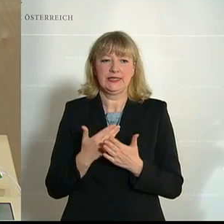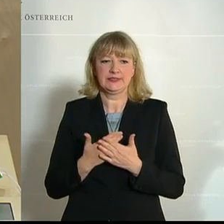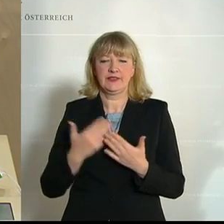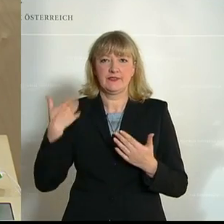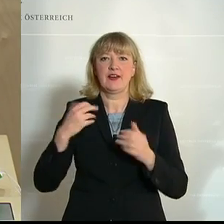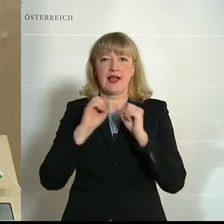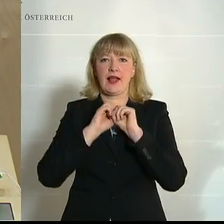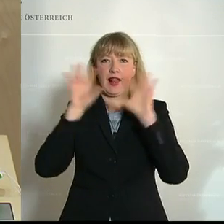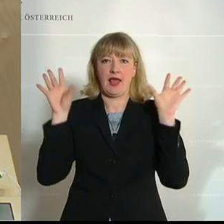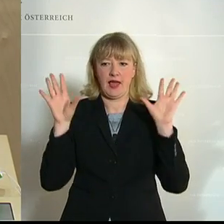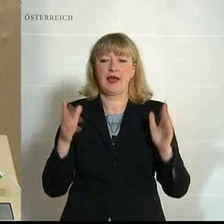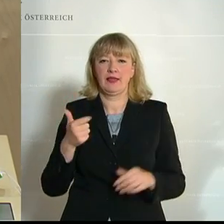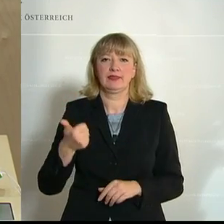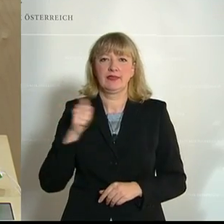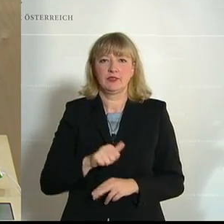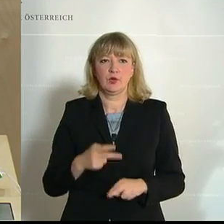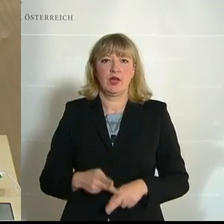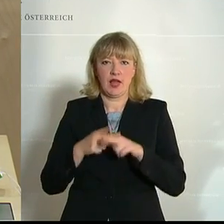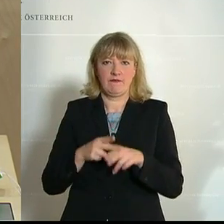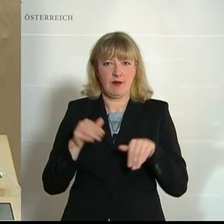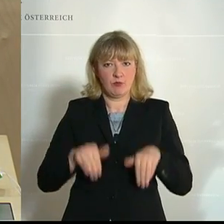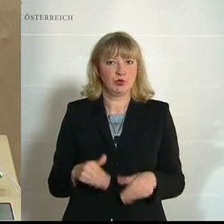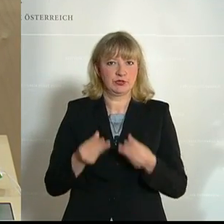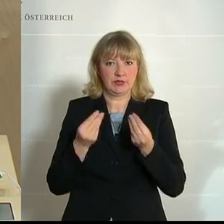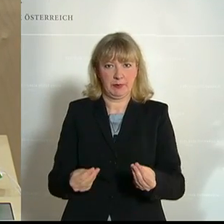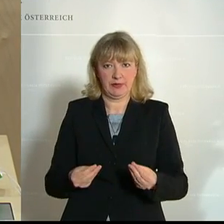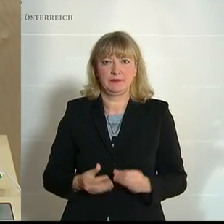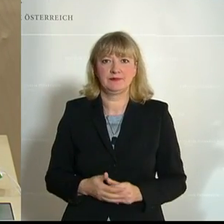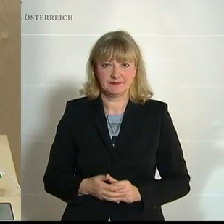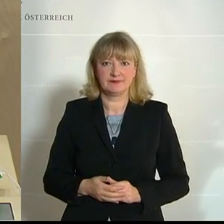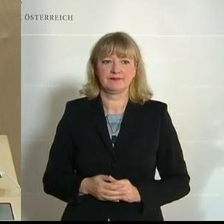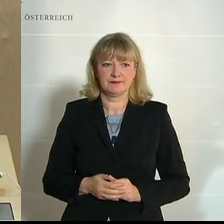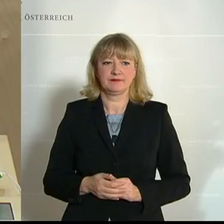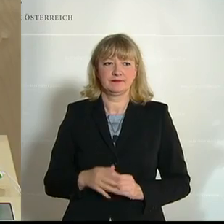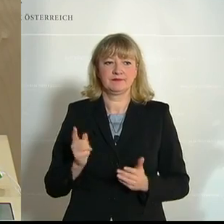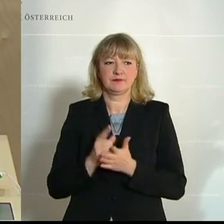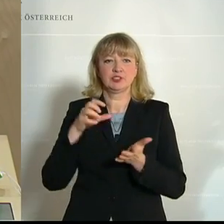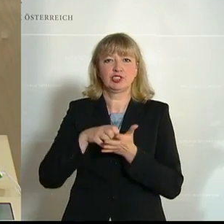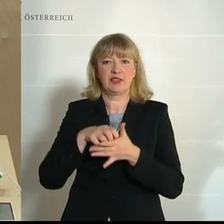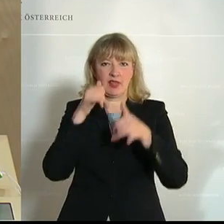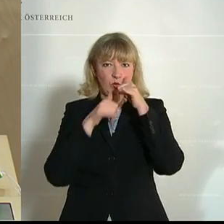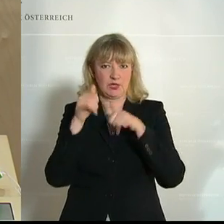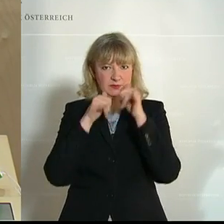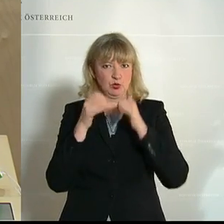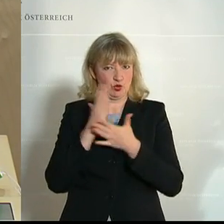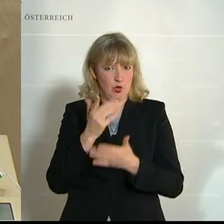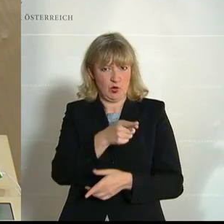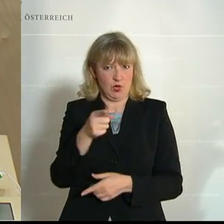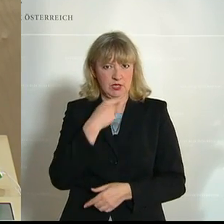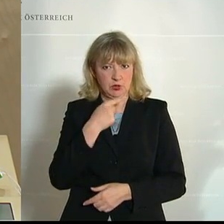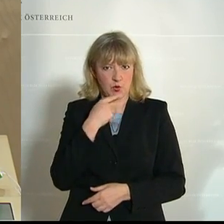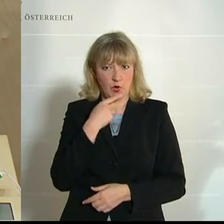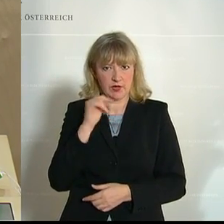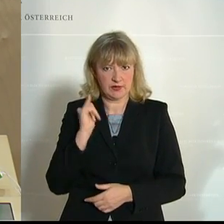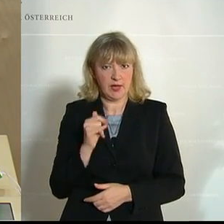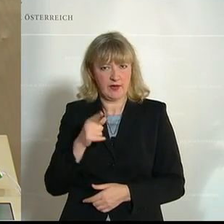vollkommen klar, dass wir eine zusätzliche Hilfe hier schaffen müssen. Und der Städtetourismus wurde bereits angesprochen und wir